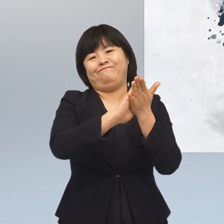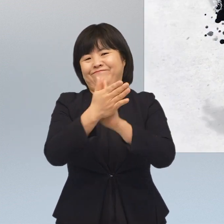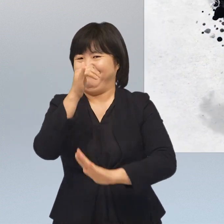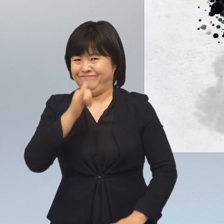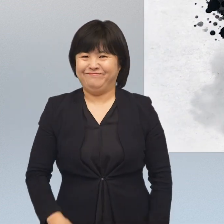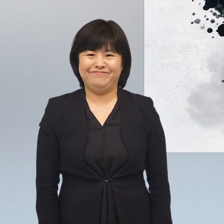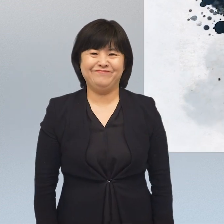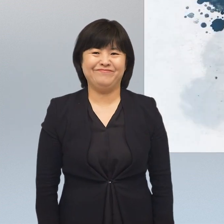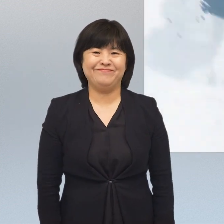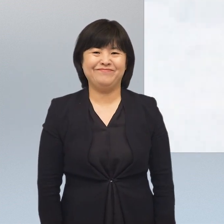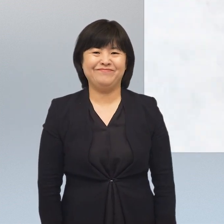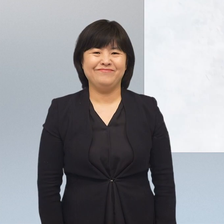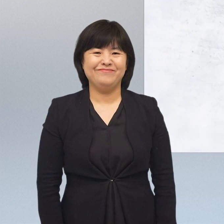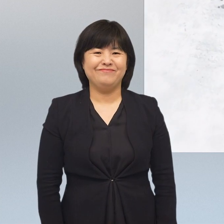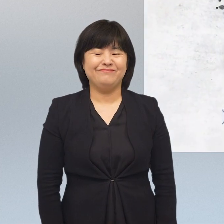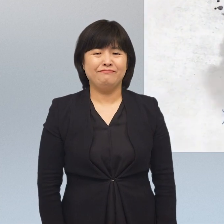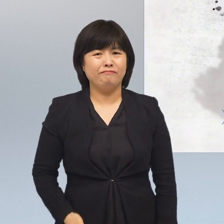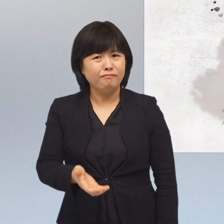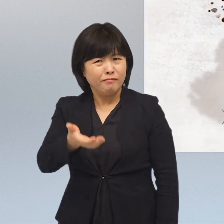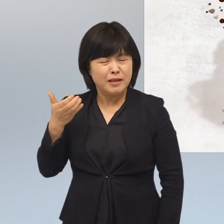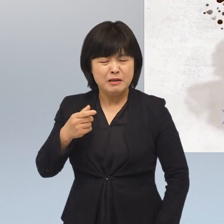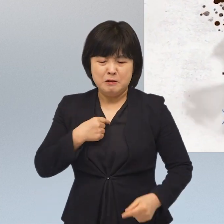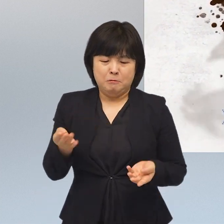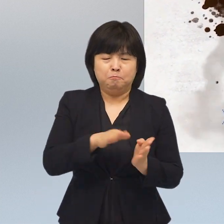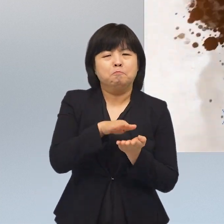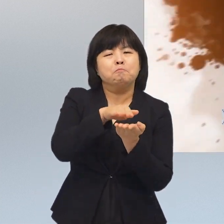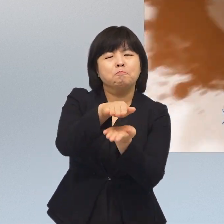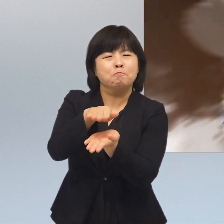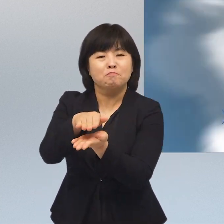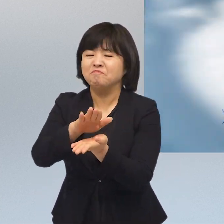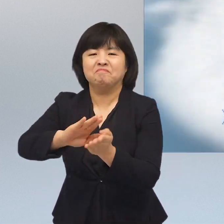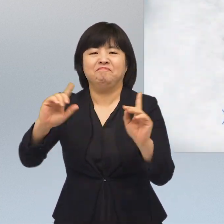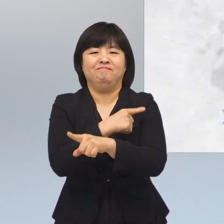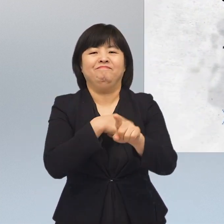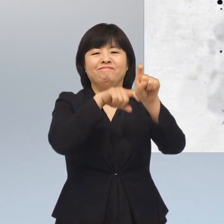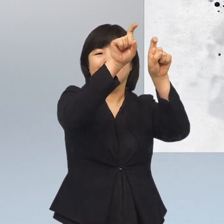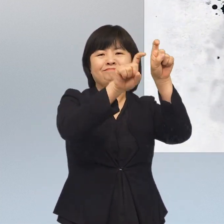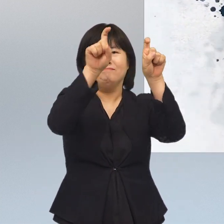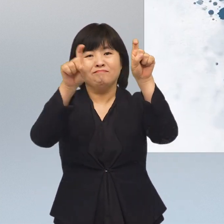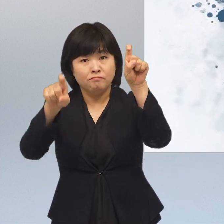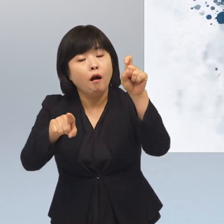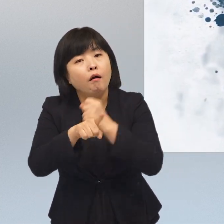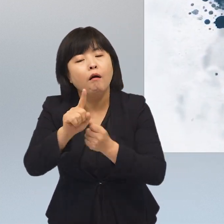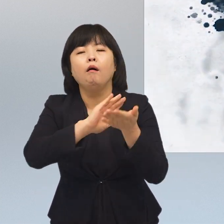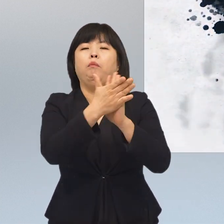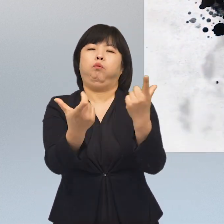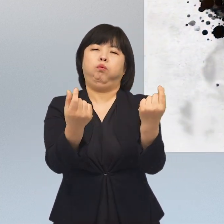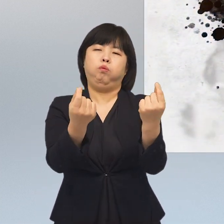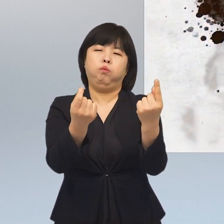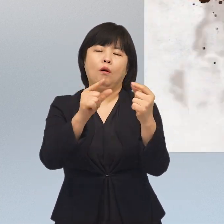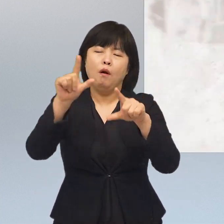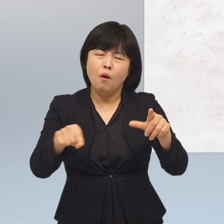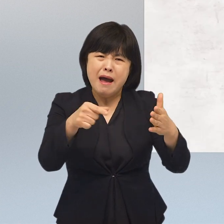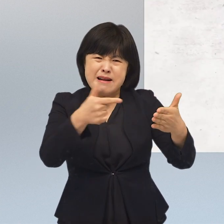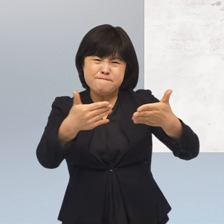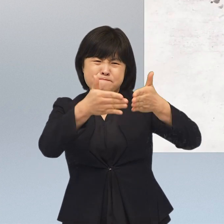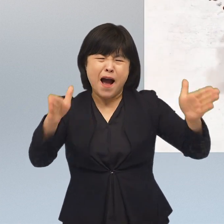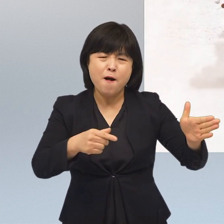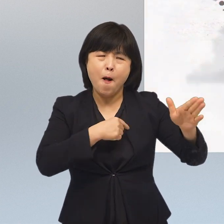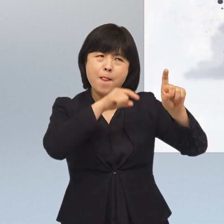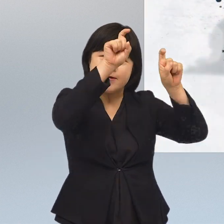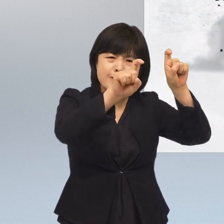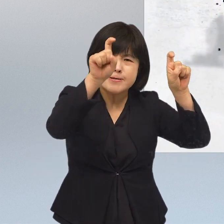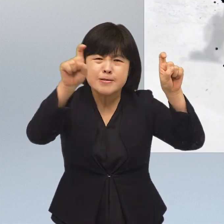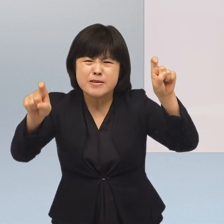전통의 복식에서 이 양장으로 변하게 되니까 예전엔 접어서 넣었던 옷들을 갖다 걸어서 넣게 되고 이런 여러 가지 변화가 있게 됩니다. 그래서